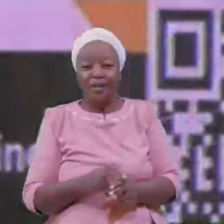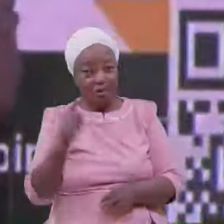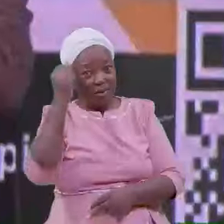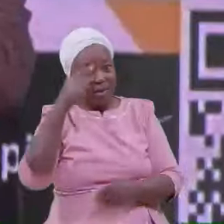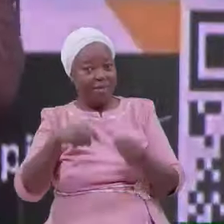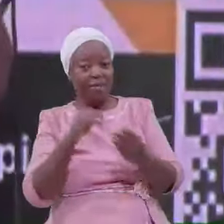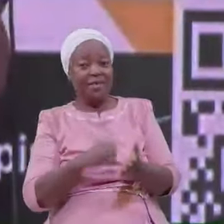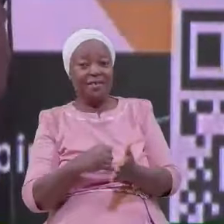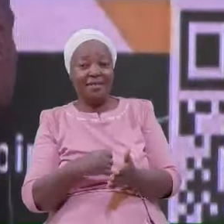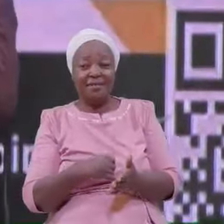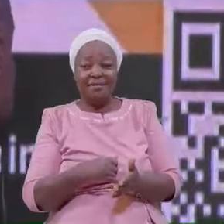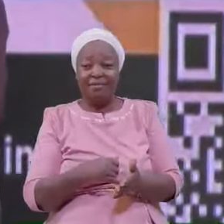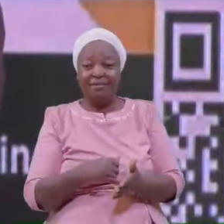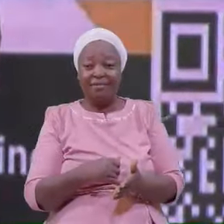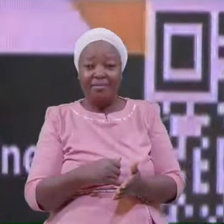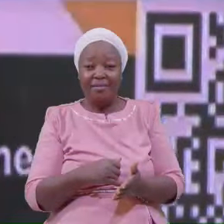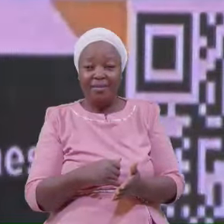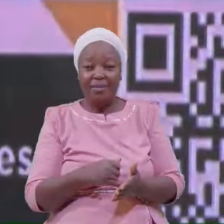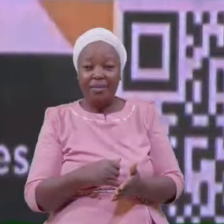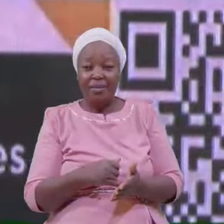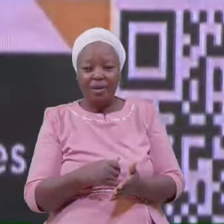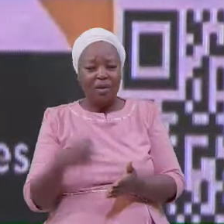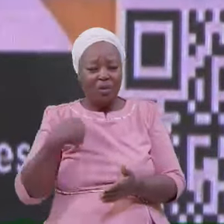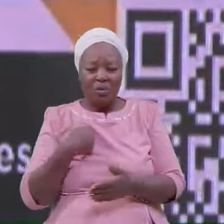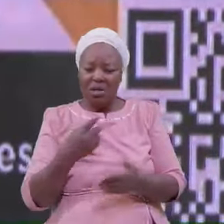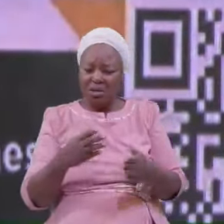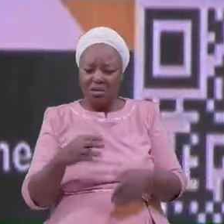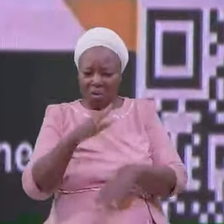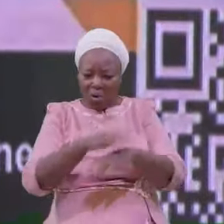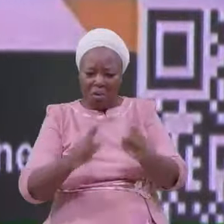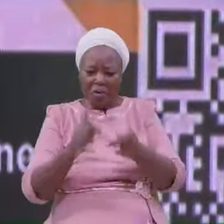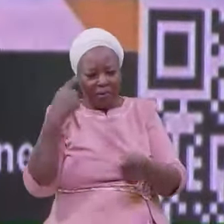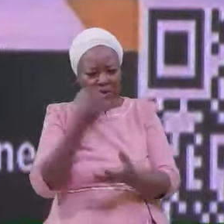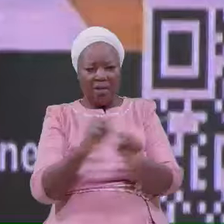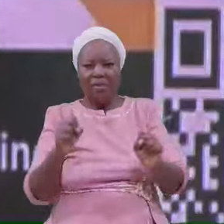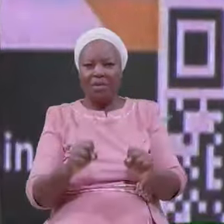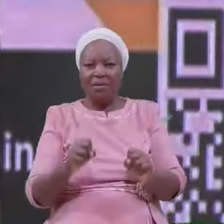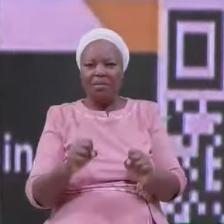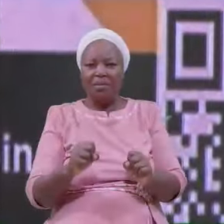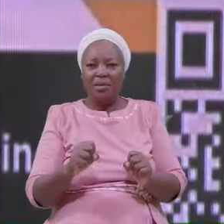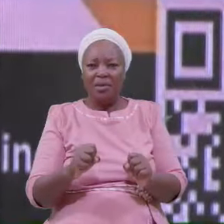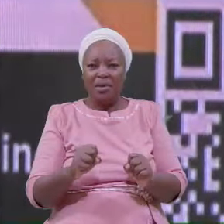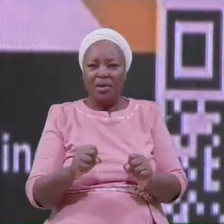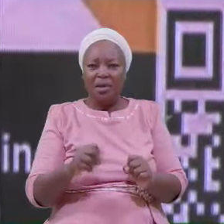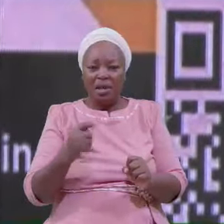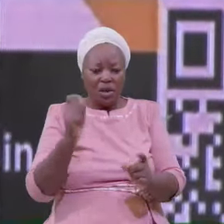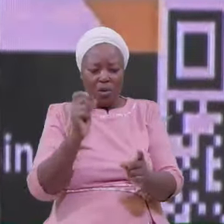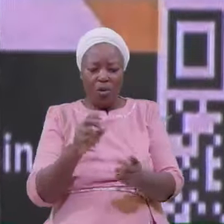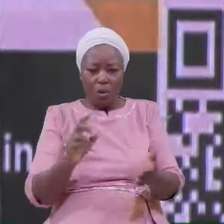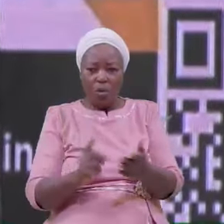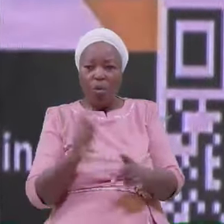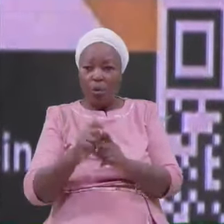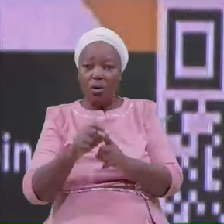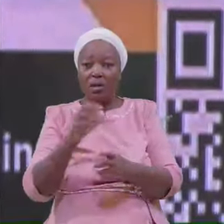Isipin mo ito. We make an altar call. Aanyayahan ko kayo dito you sa want atas. Salvation. Kung kailangan mo